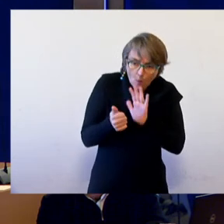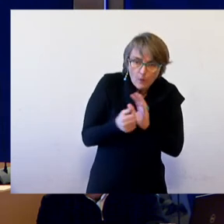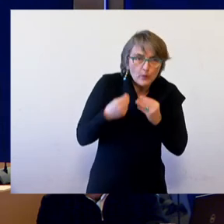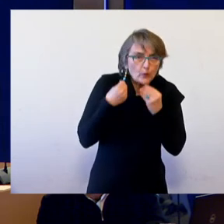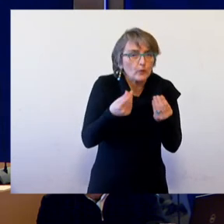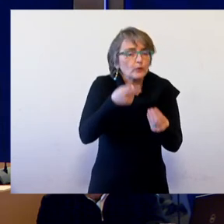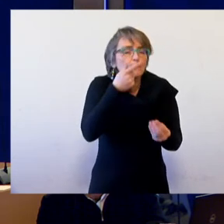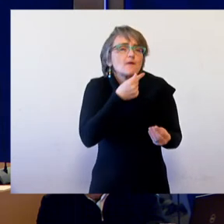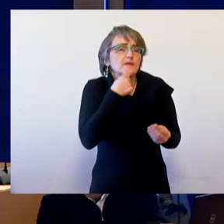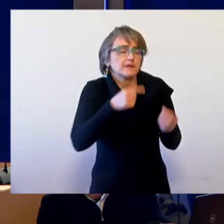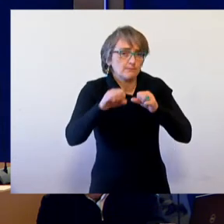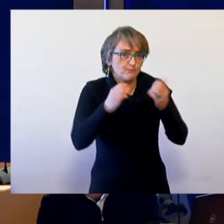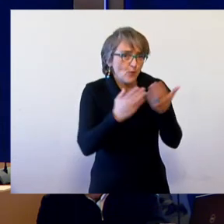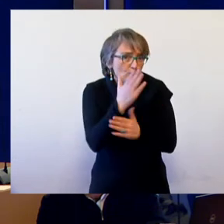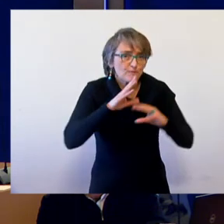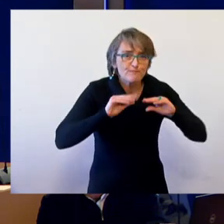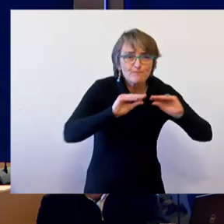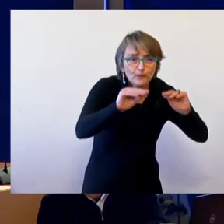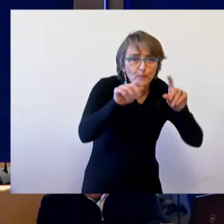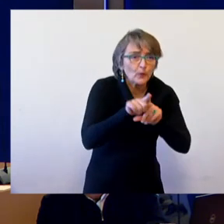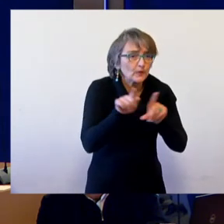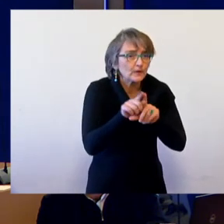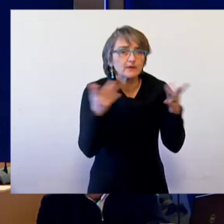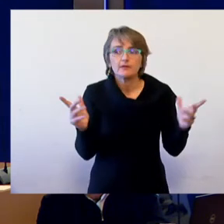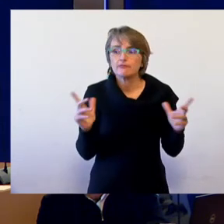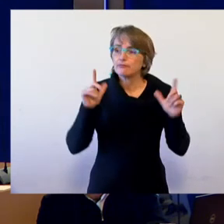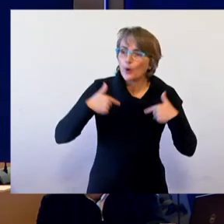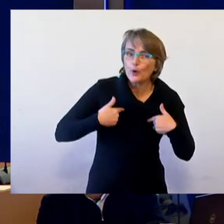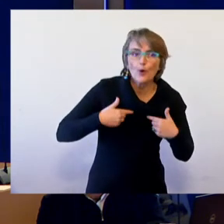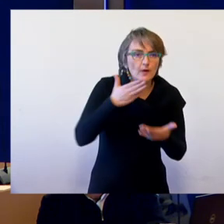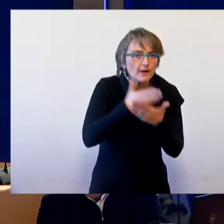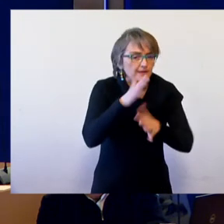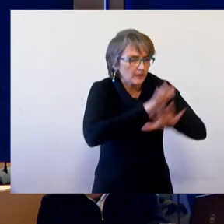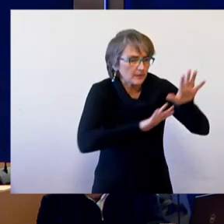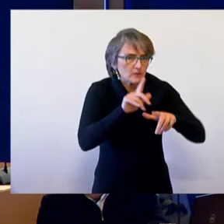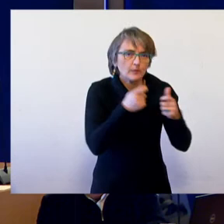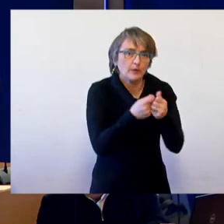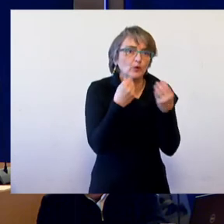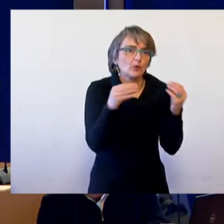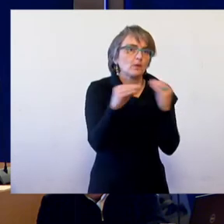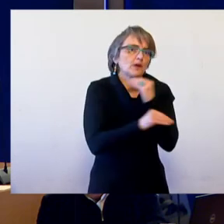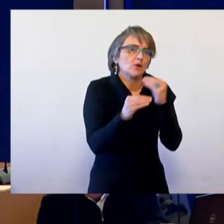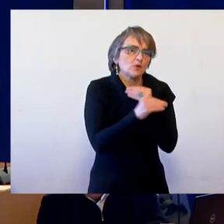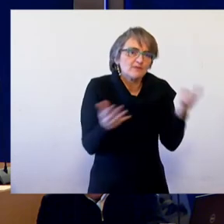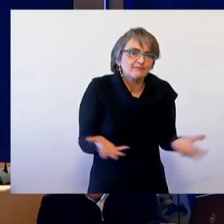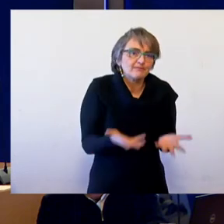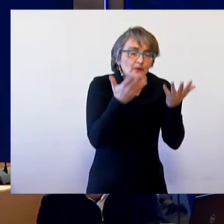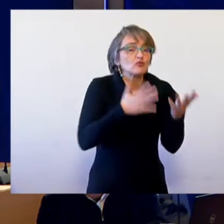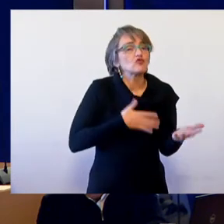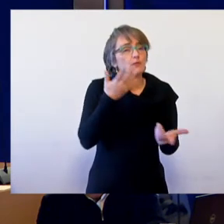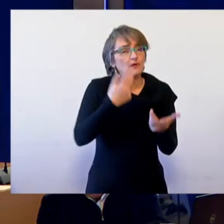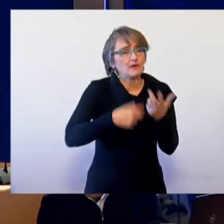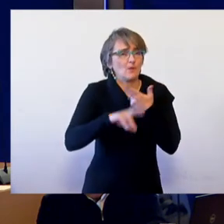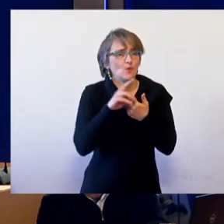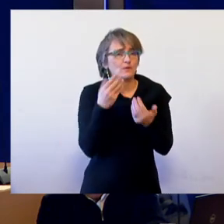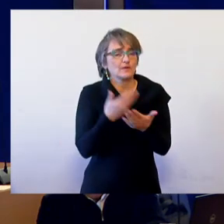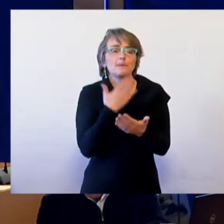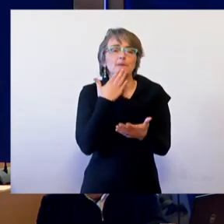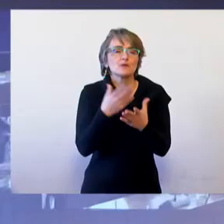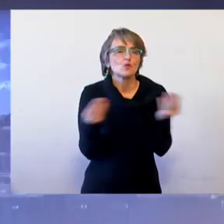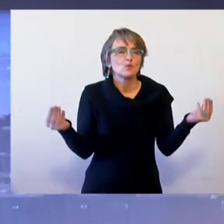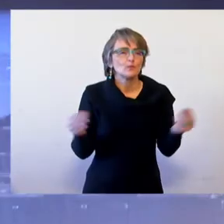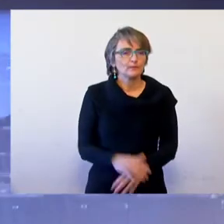d'aménager éventuellement autrement les écoles ou les classes quand c'est nécessaire pour favoriser ces pédagogies. Voilà, je veux bien des éléments de réponse là-dessus. Merci